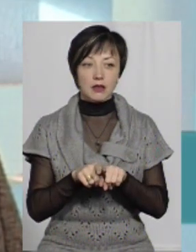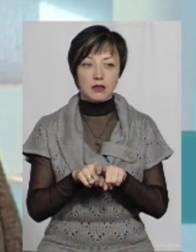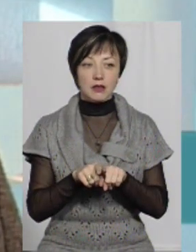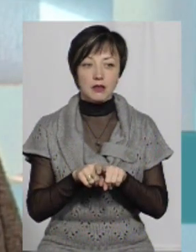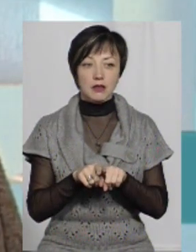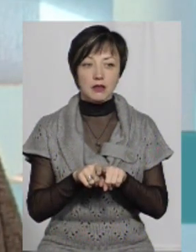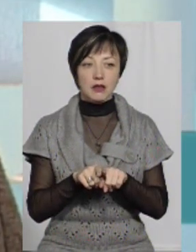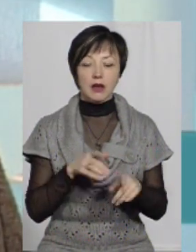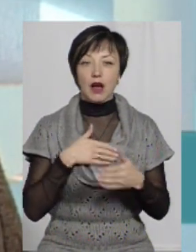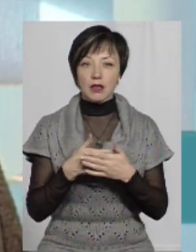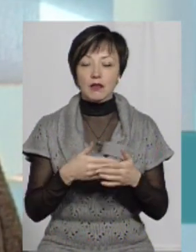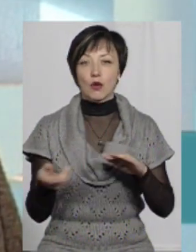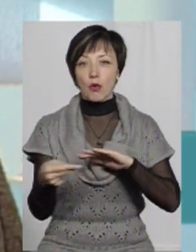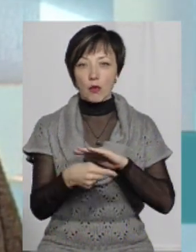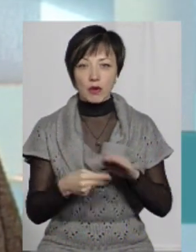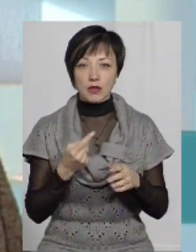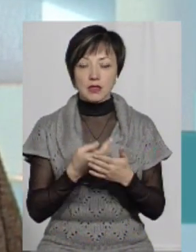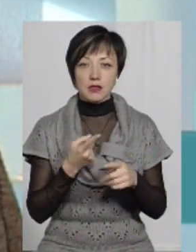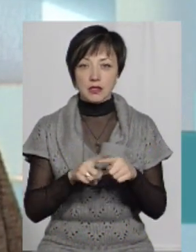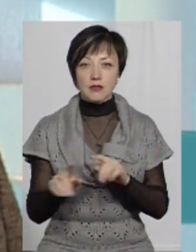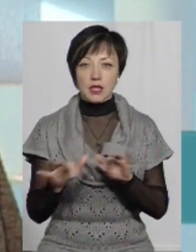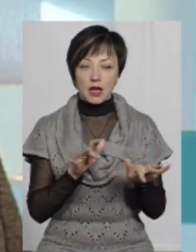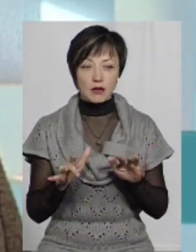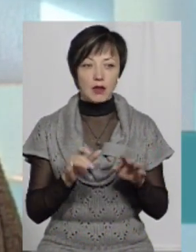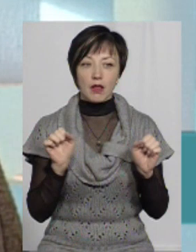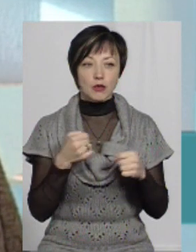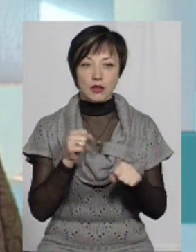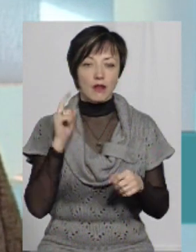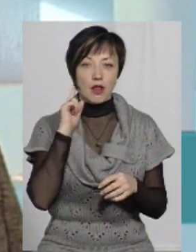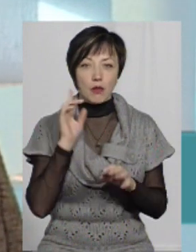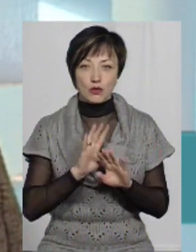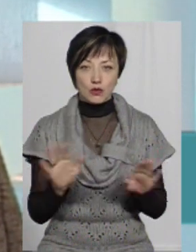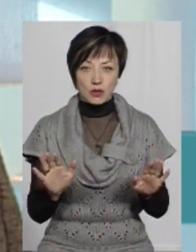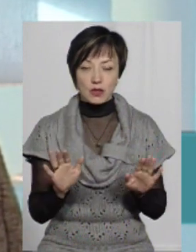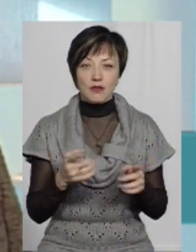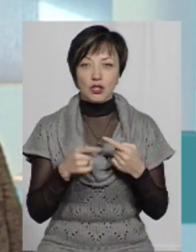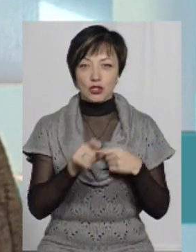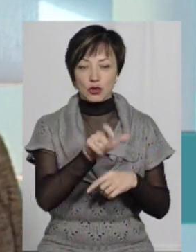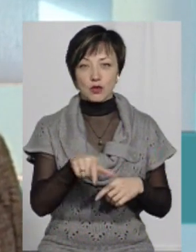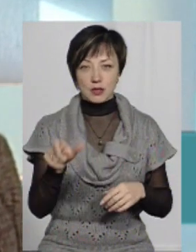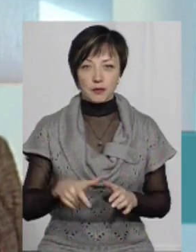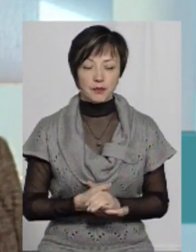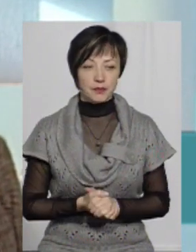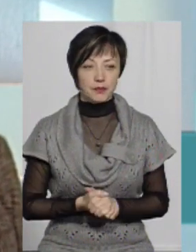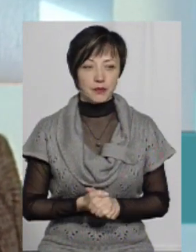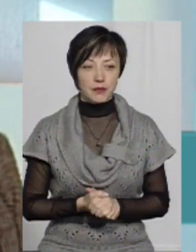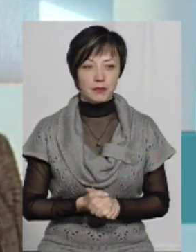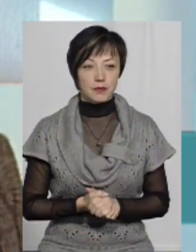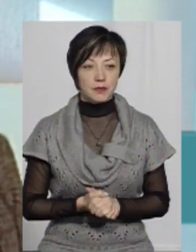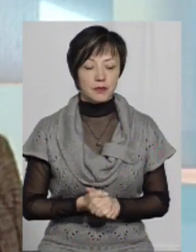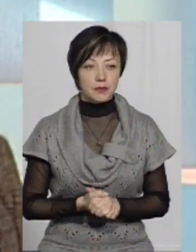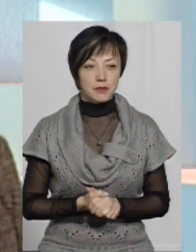вони активно пропагують мету своєї діяльності, і про них просто неможливо не почути від інших осіб, то в такому разі